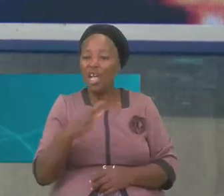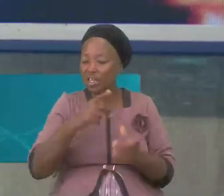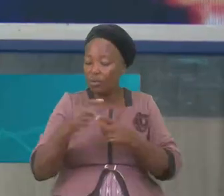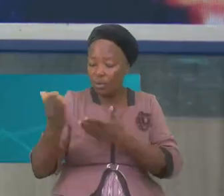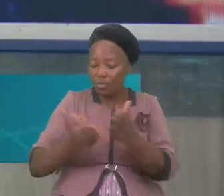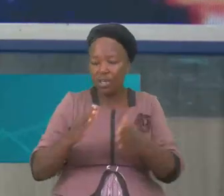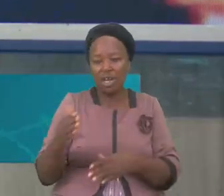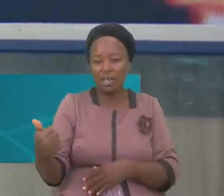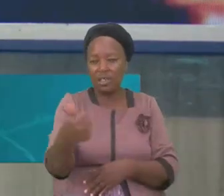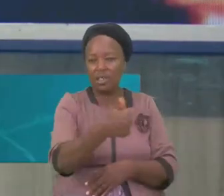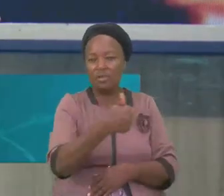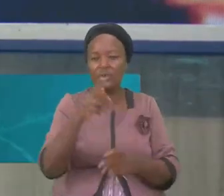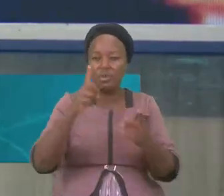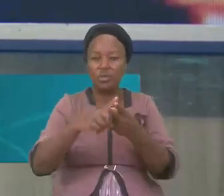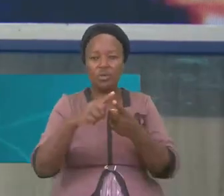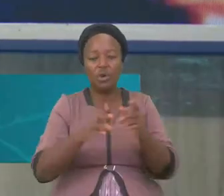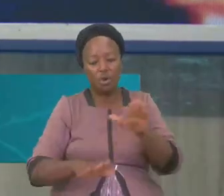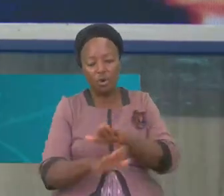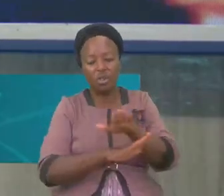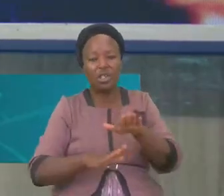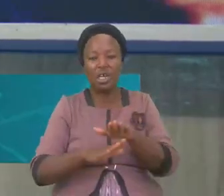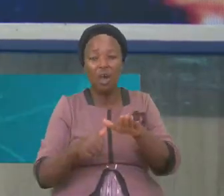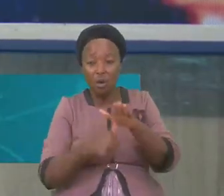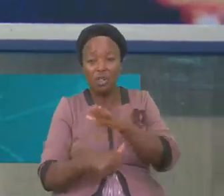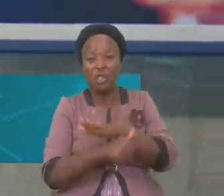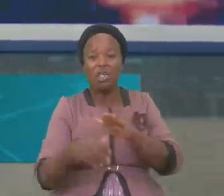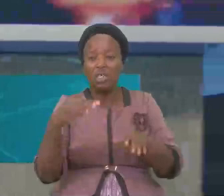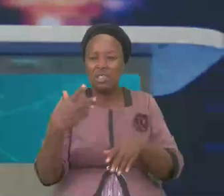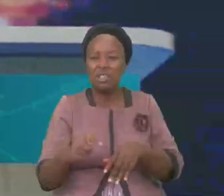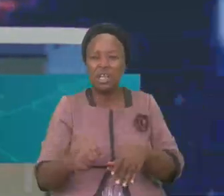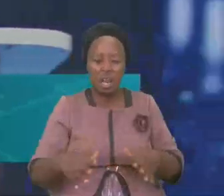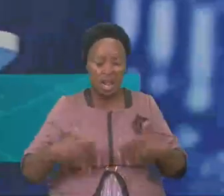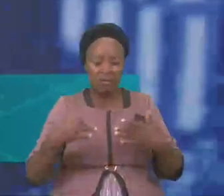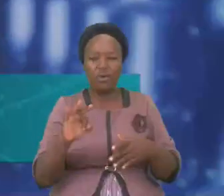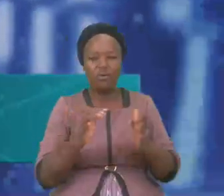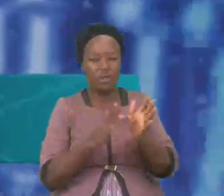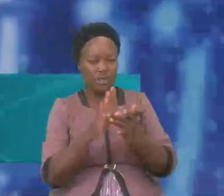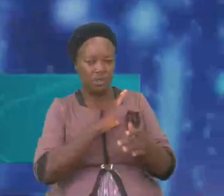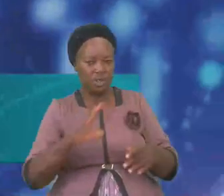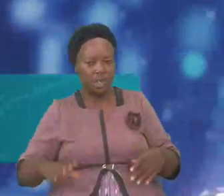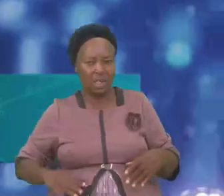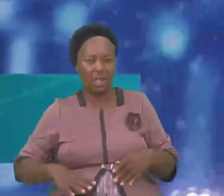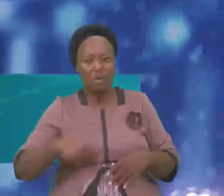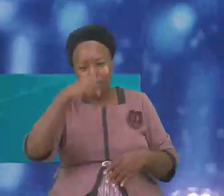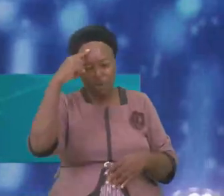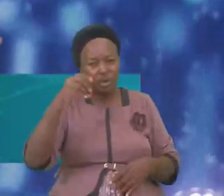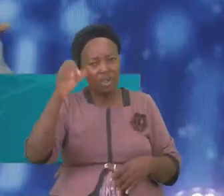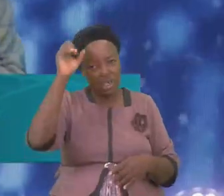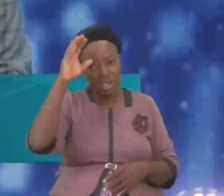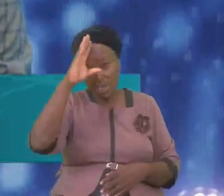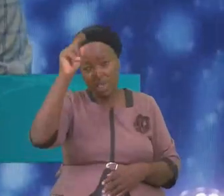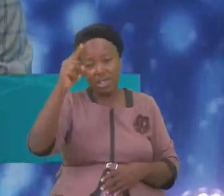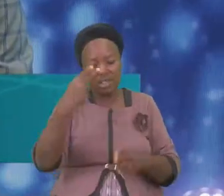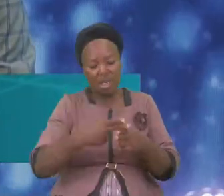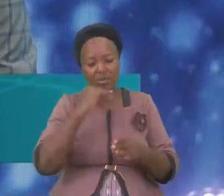de celui qu'il est. Son nom est plus élevé que tout autre nom. Sa puissance est plus élevée que toute